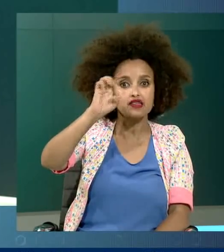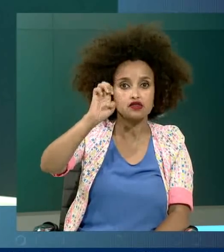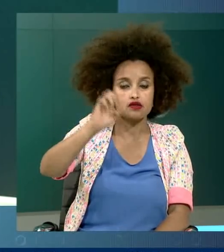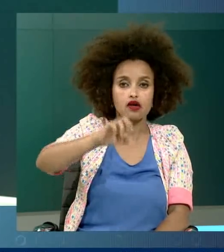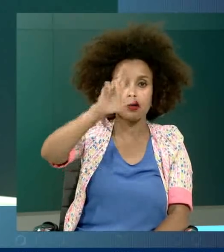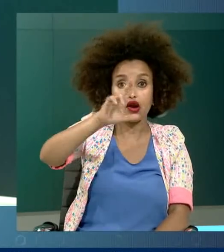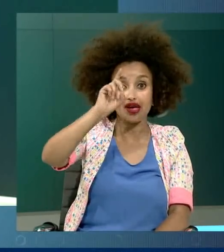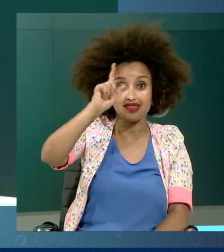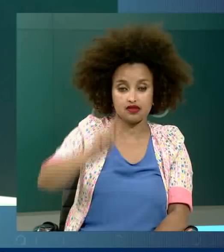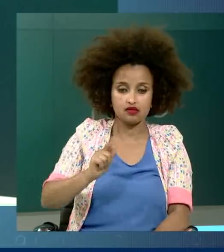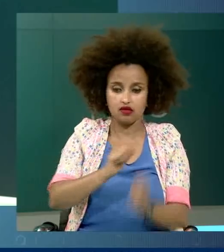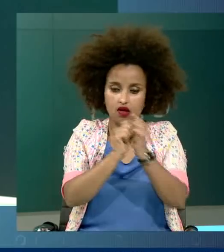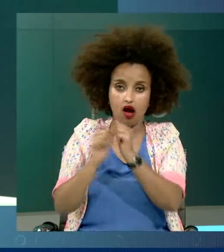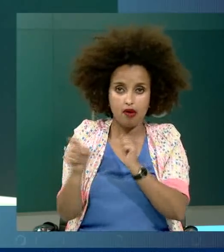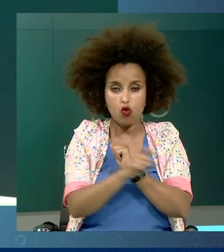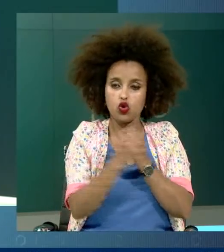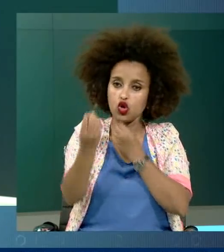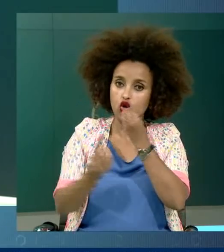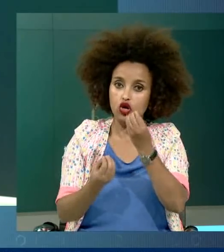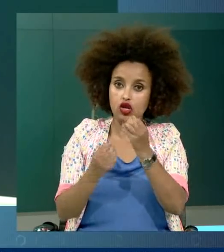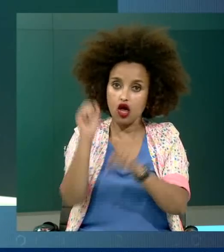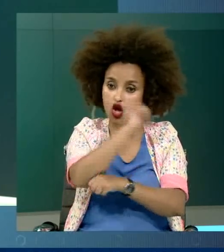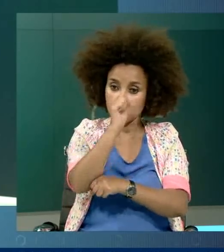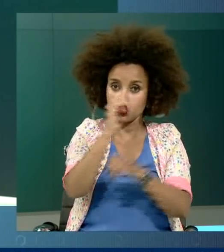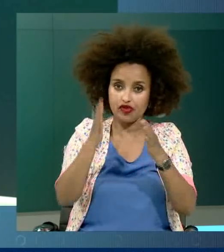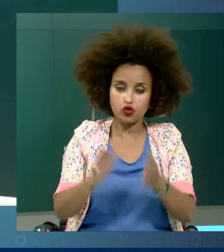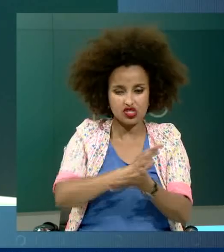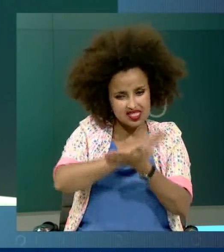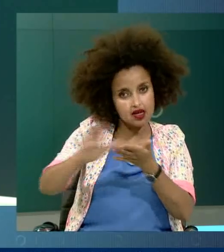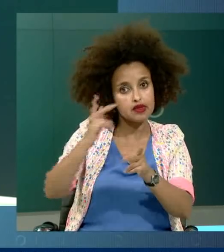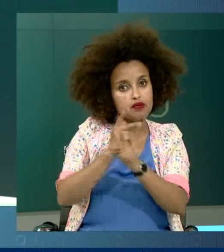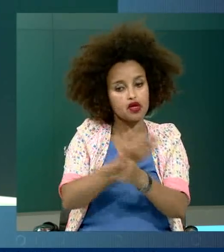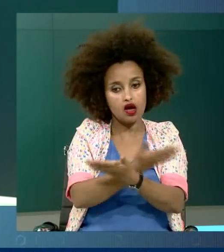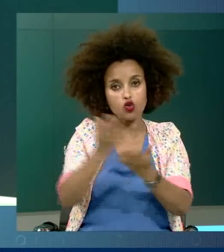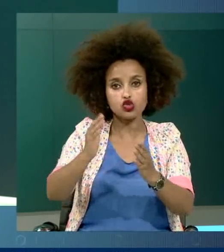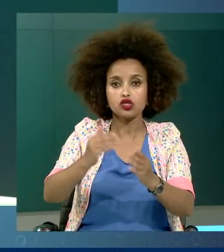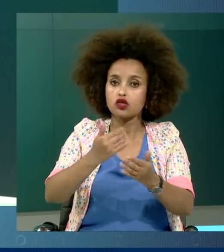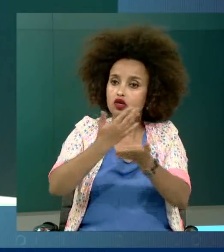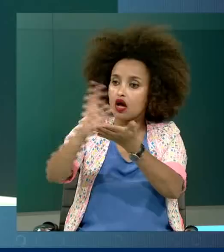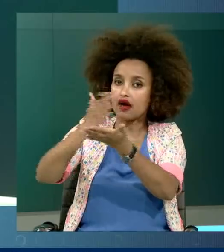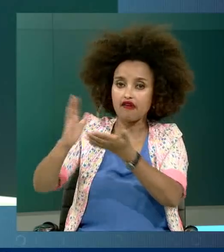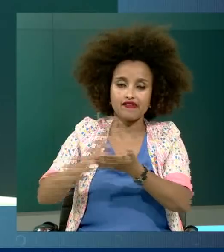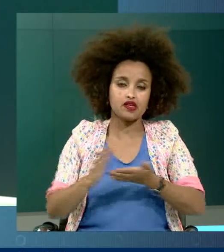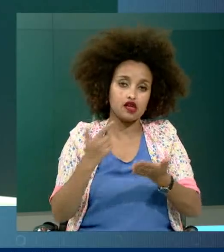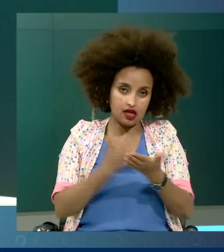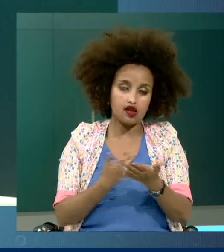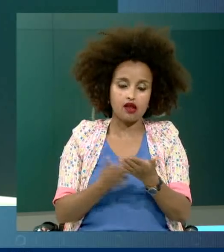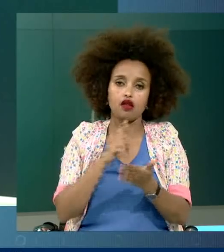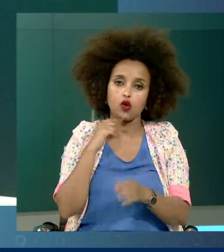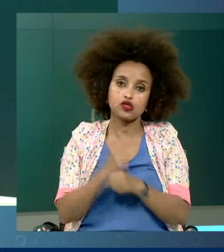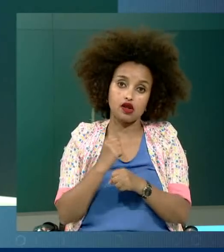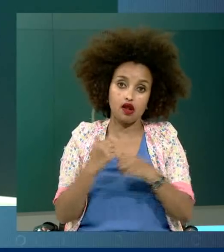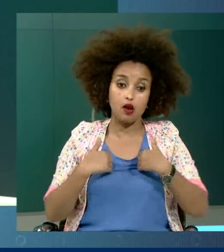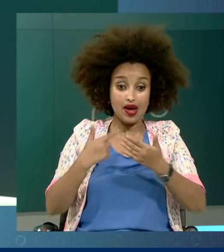ለሹፌሮች የሳኒታይዘር የንጽህና መጠበቂያ ቁሳቁሶችን እንደዚሁም እየሰጠን ይሄን አይነት ስራዎች ነው እየሰራን ያለው። ከዛ